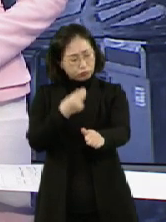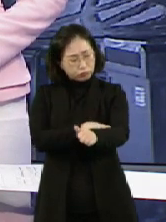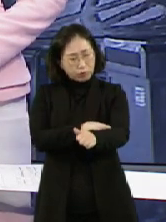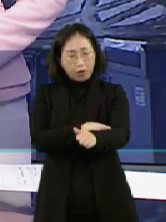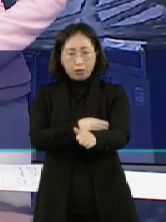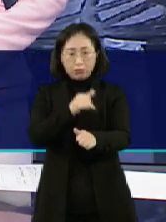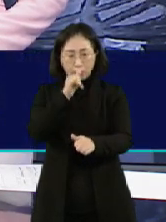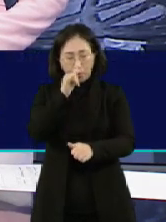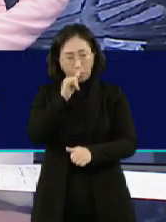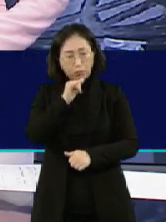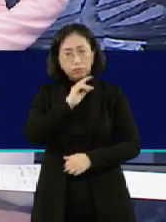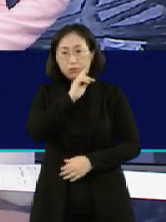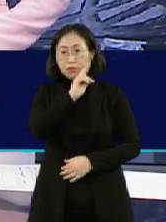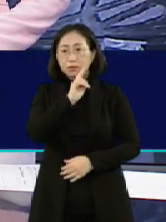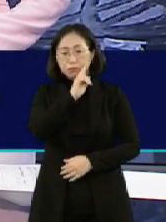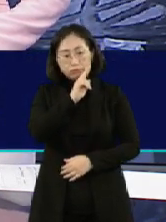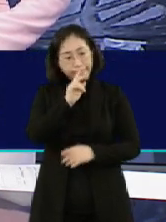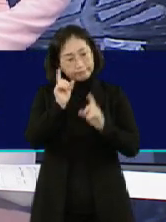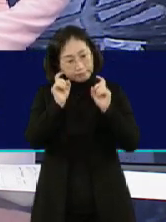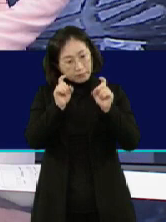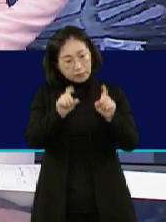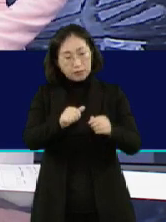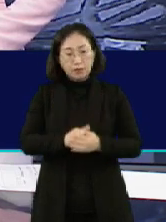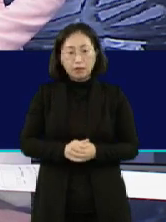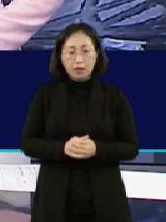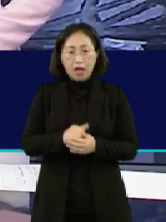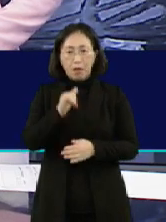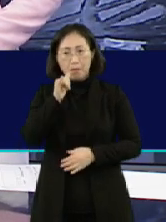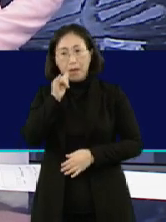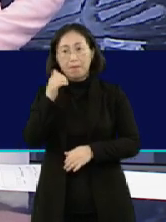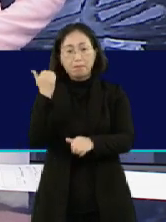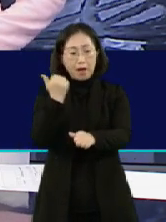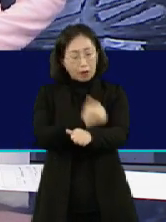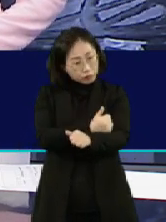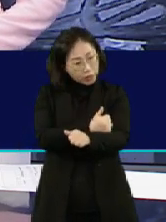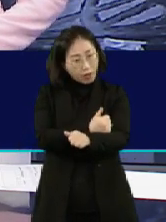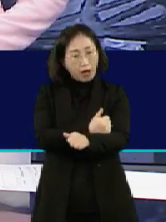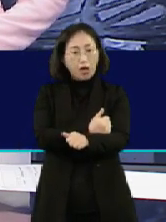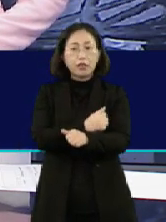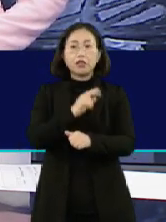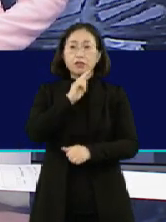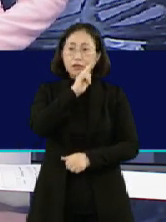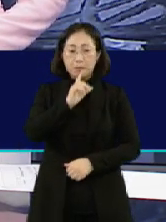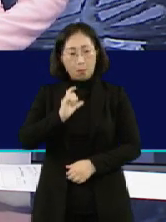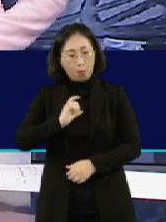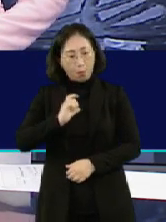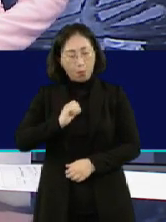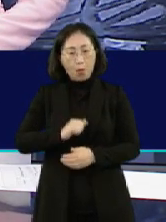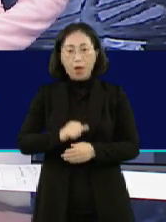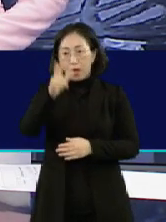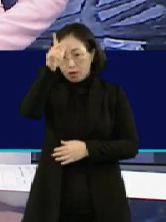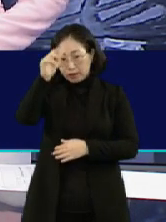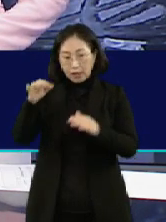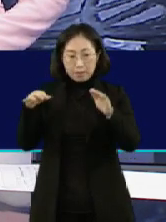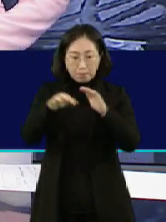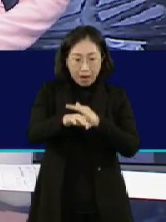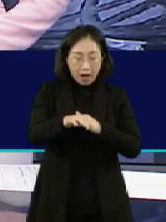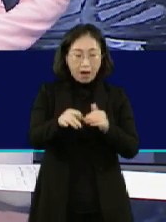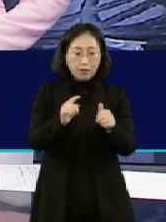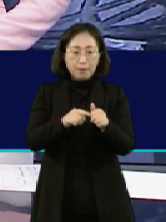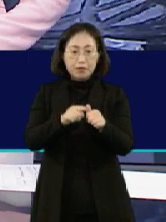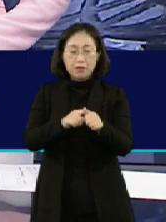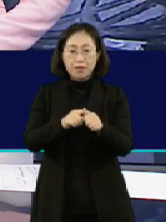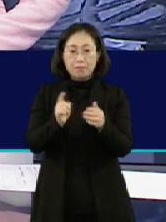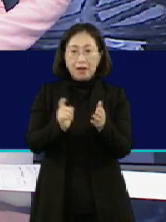수상한 움직임이 포착되었습니다 마약 투약 이 의심되는 상황인데 경찰이 현장을 덮치자 남성은 급히